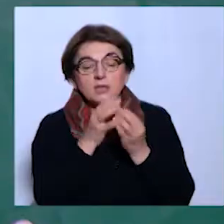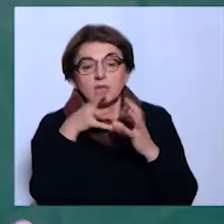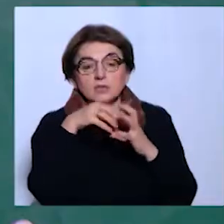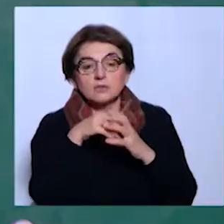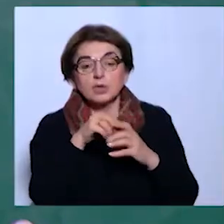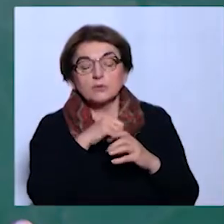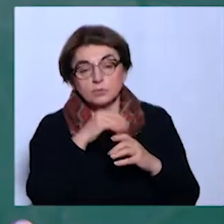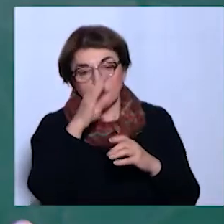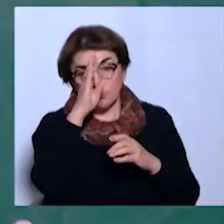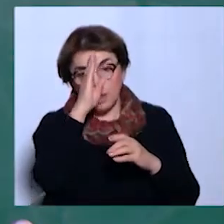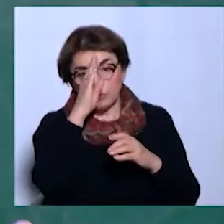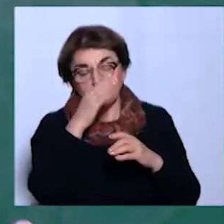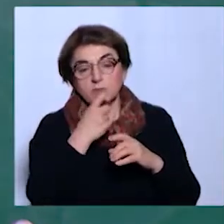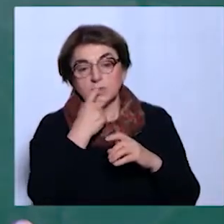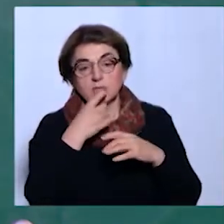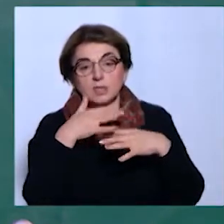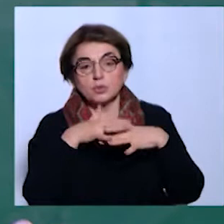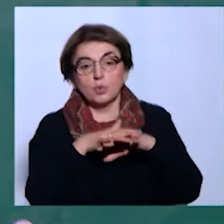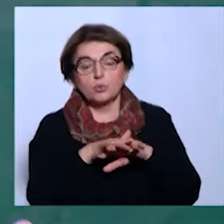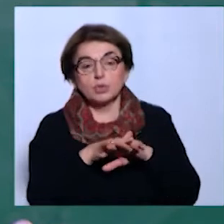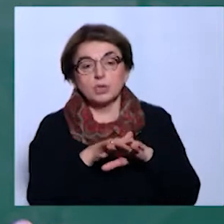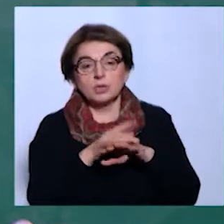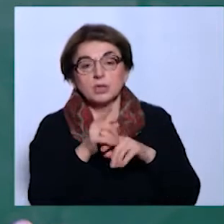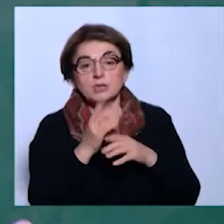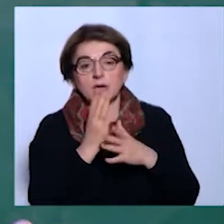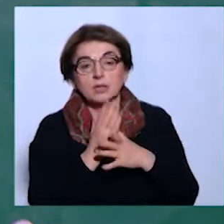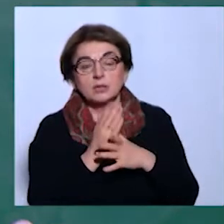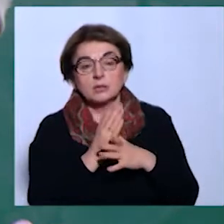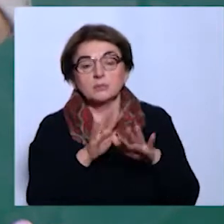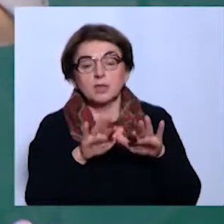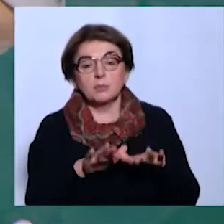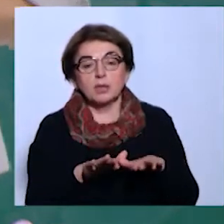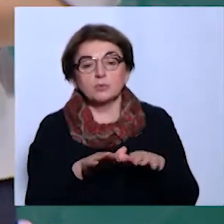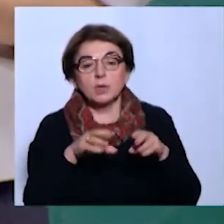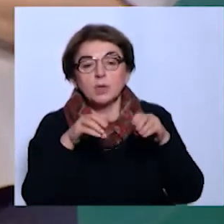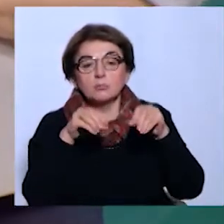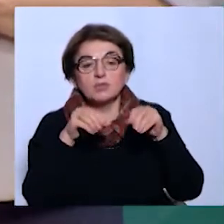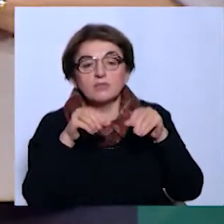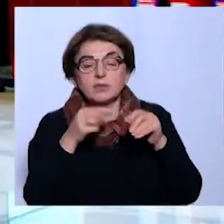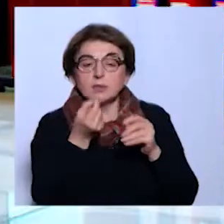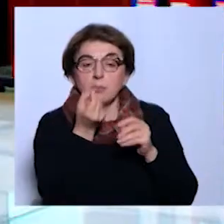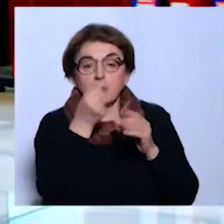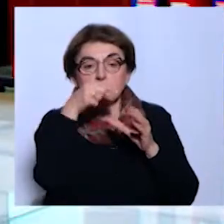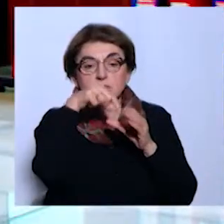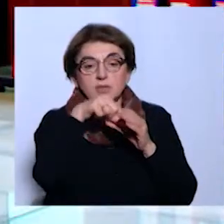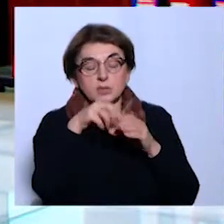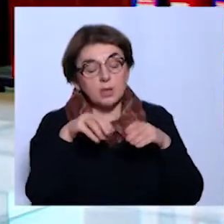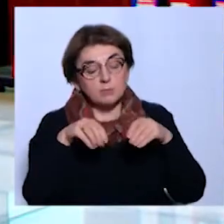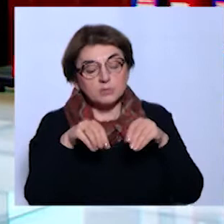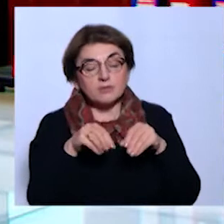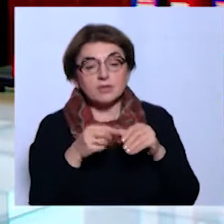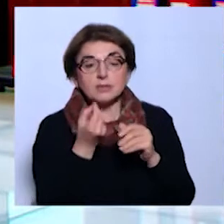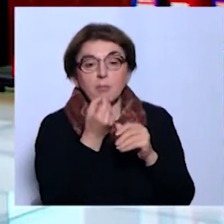მამრობითი სასქესო უჯრედი სპერმია მდებარეობს მტვრის მარცვალში. მტვრის